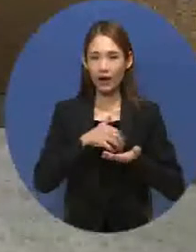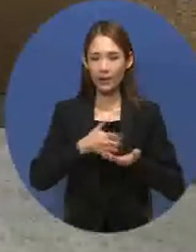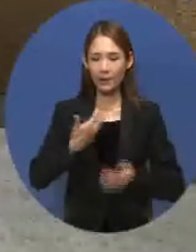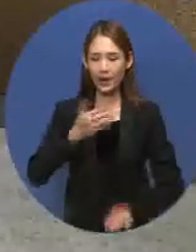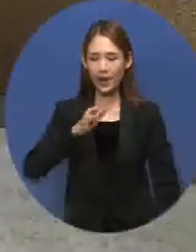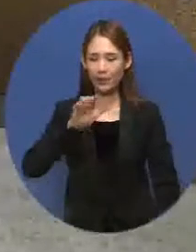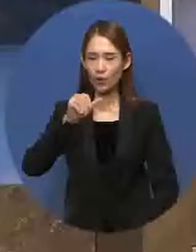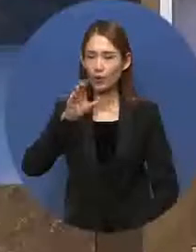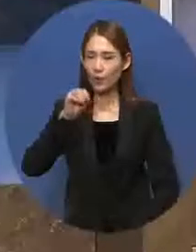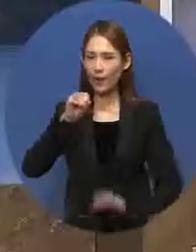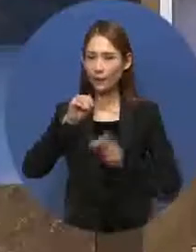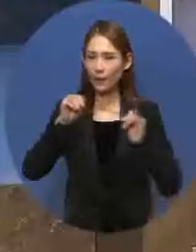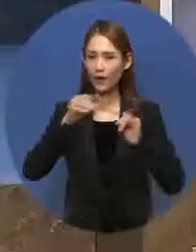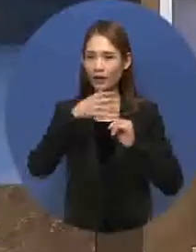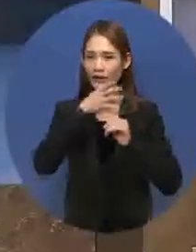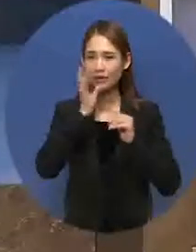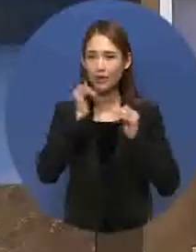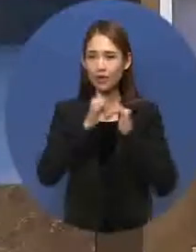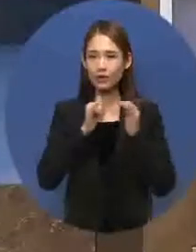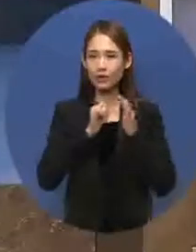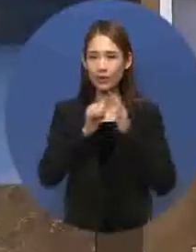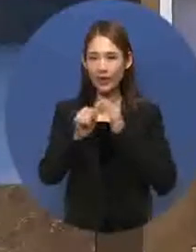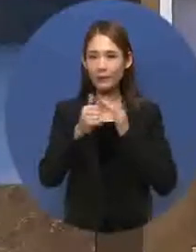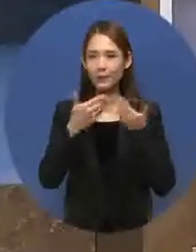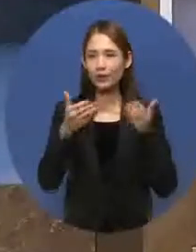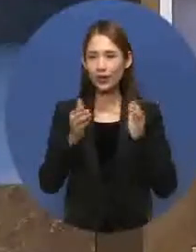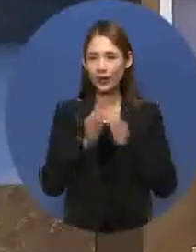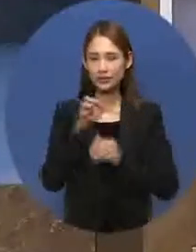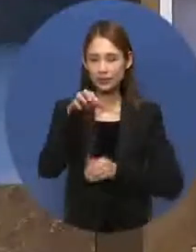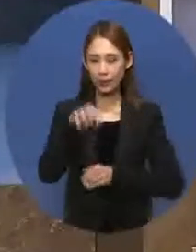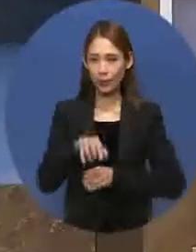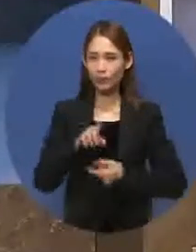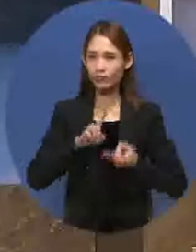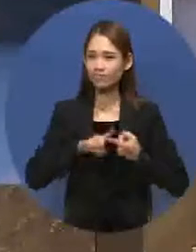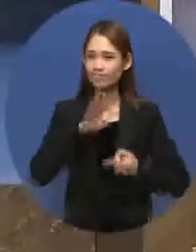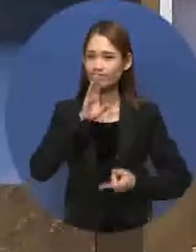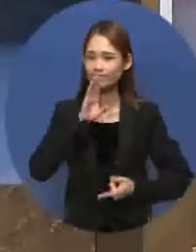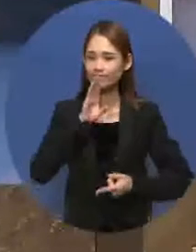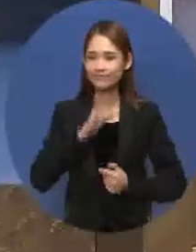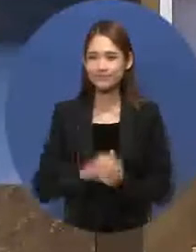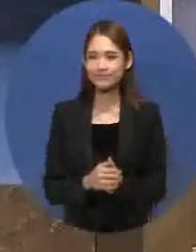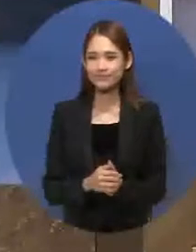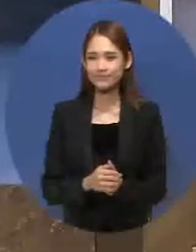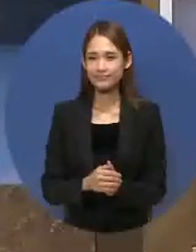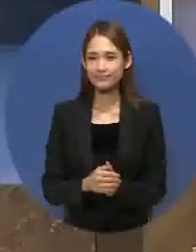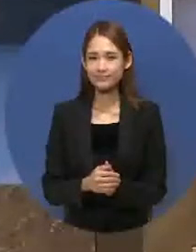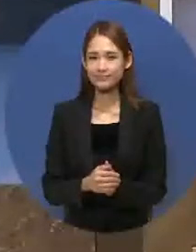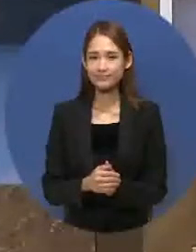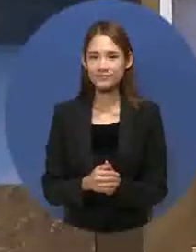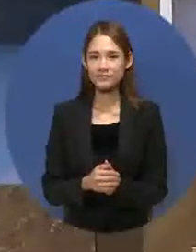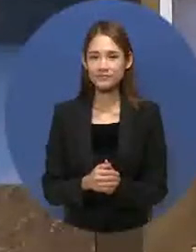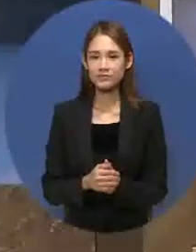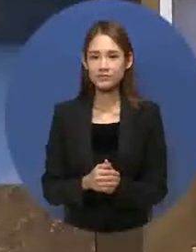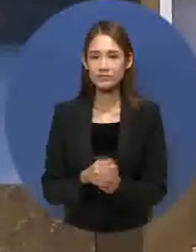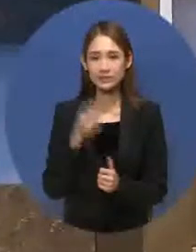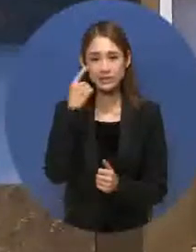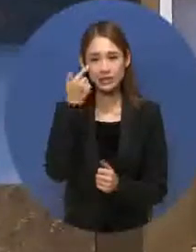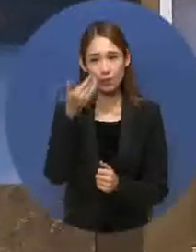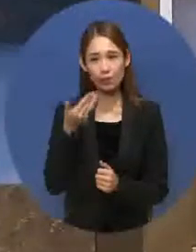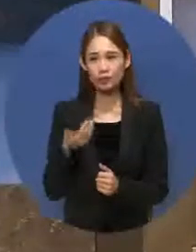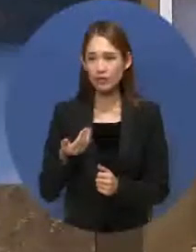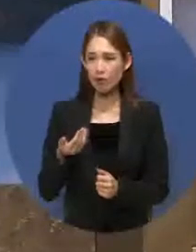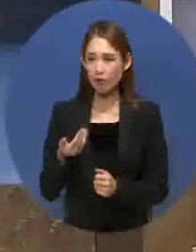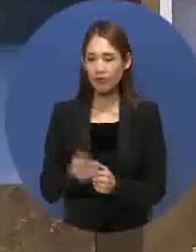명의 노인들을 대표하는 그런 단체라고 볼 수 있을 것 같은데요. 이제 본격적인 질문에